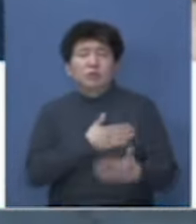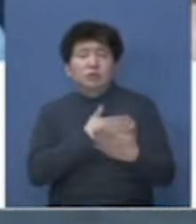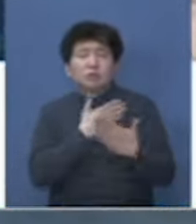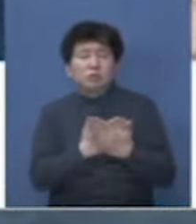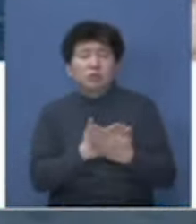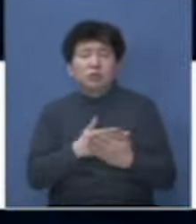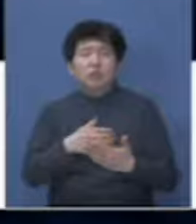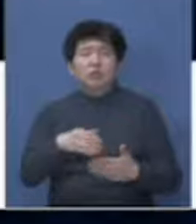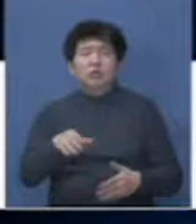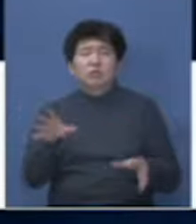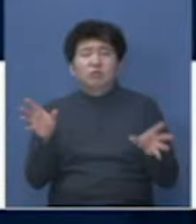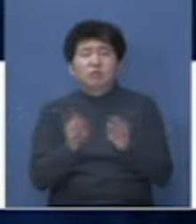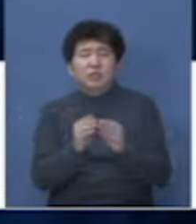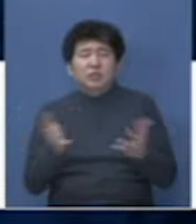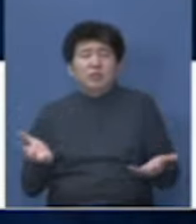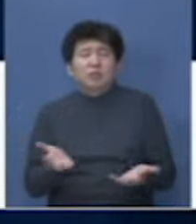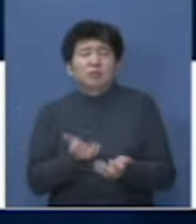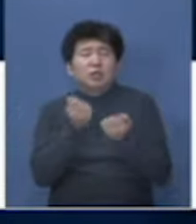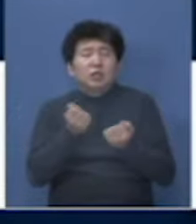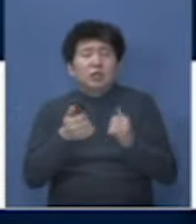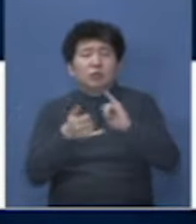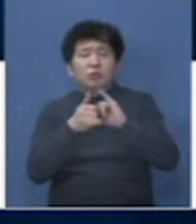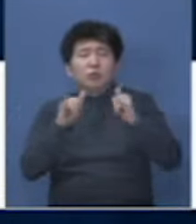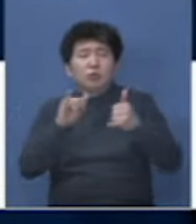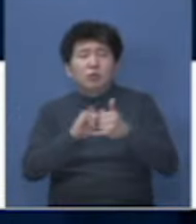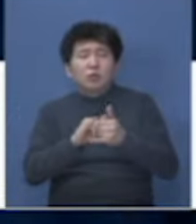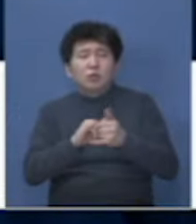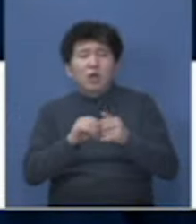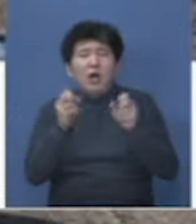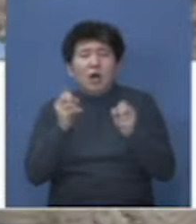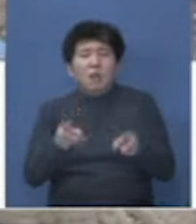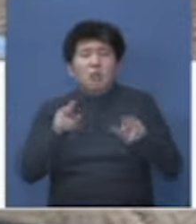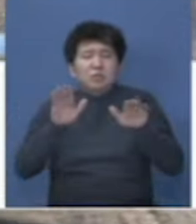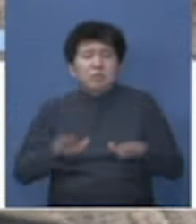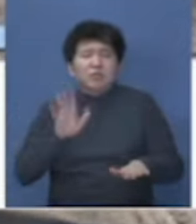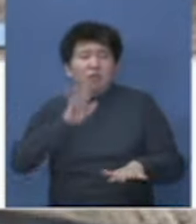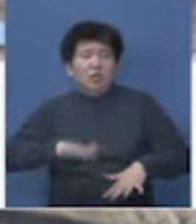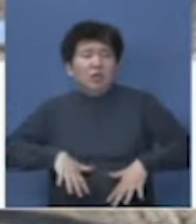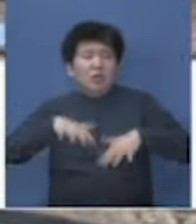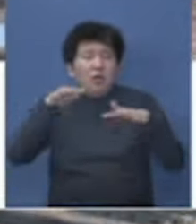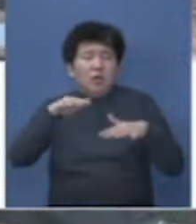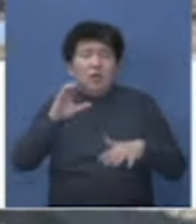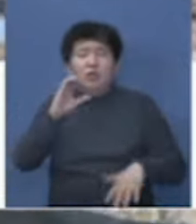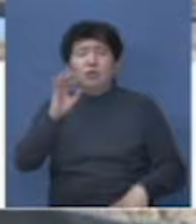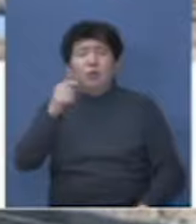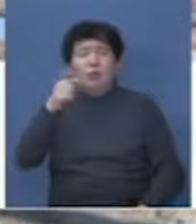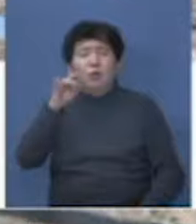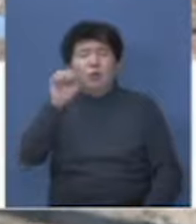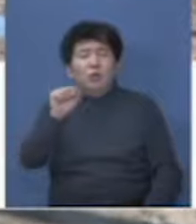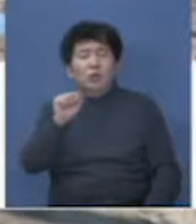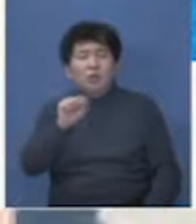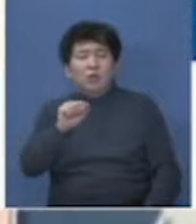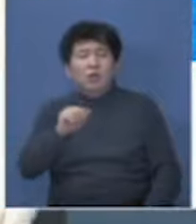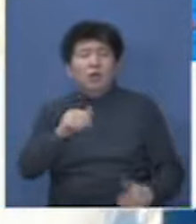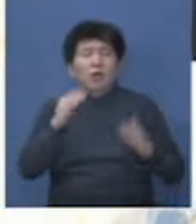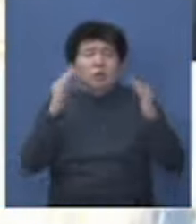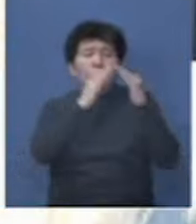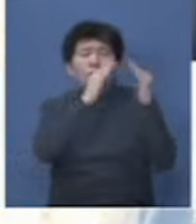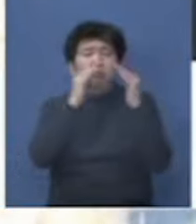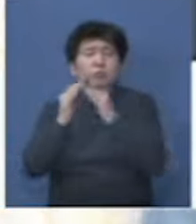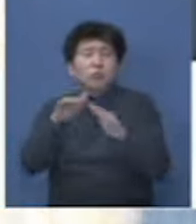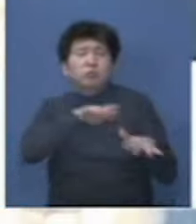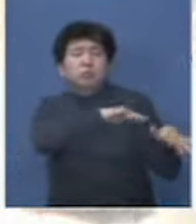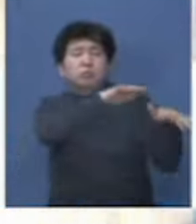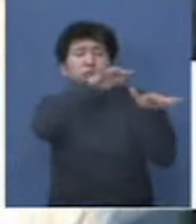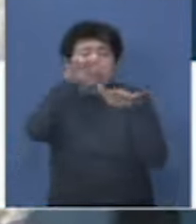жағдайлар мамандарымен бірге Өскеменде су басу қаупі басым аудандардың бірі Согра елді мекеніндегі үйжайларды аралап, тұрғындарға су тасқыны